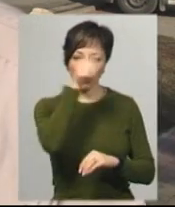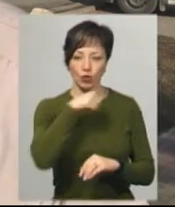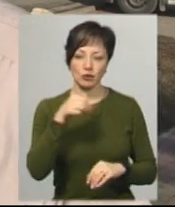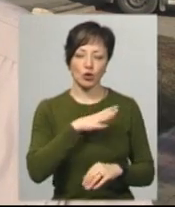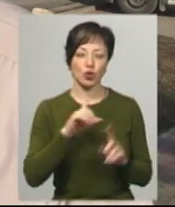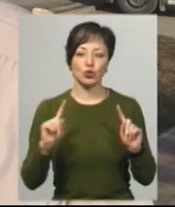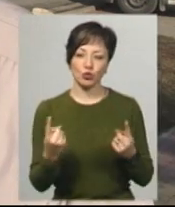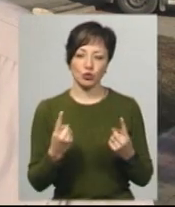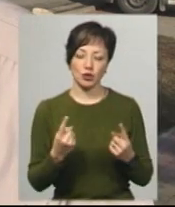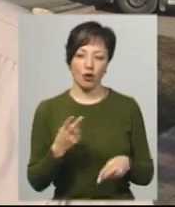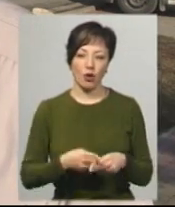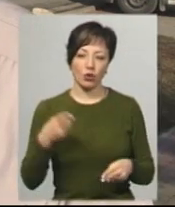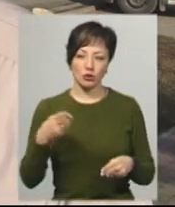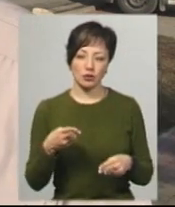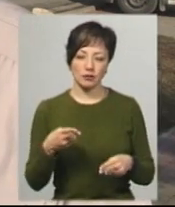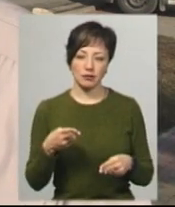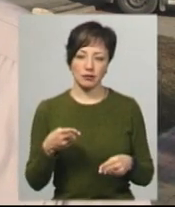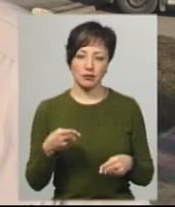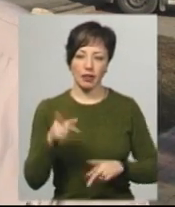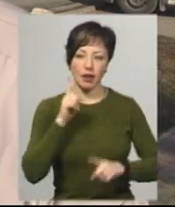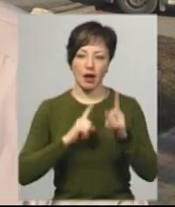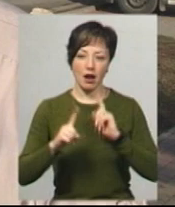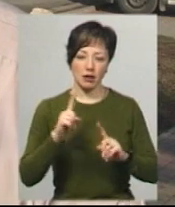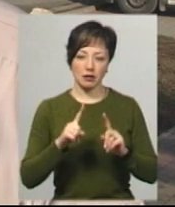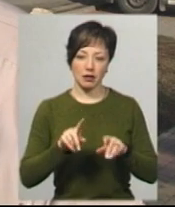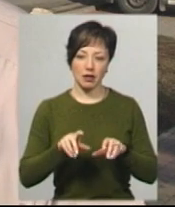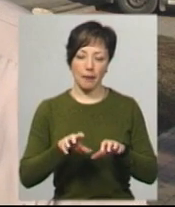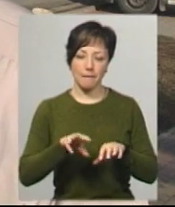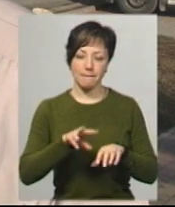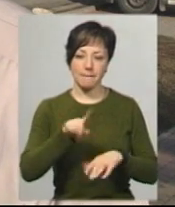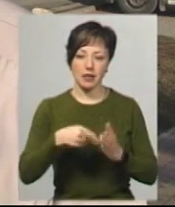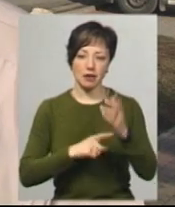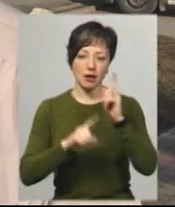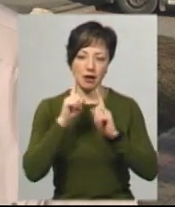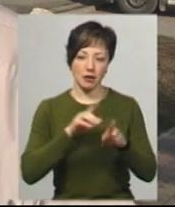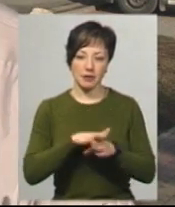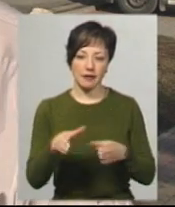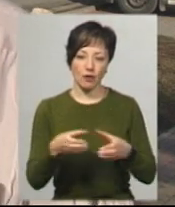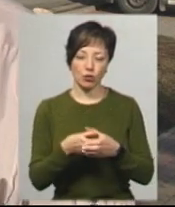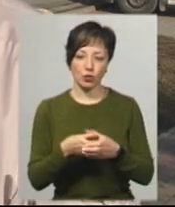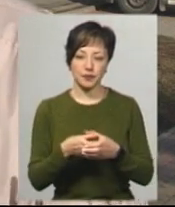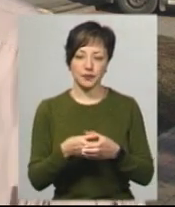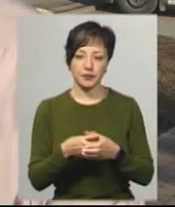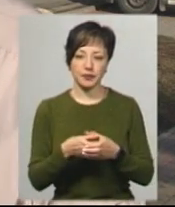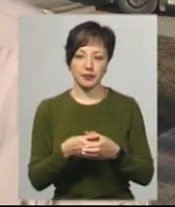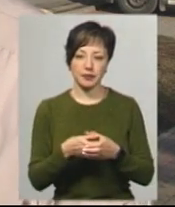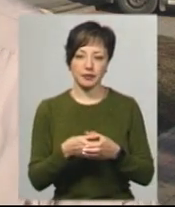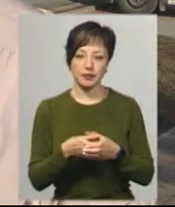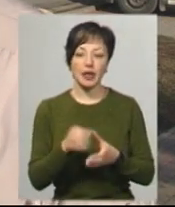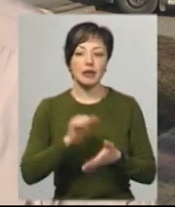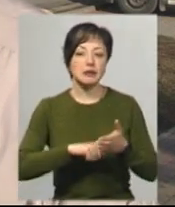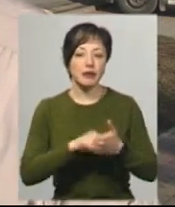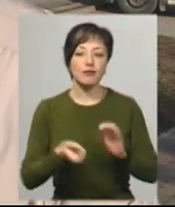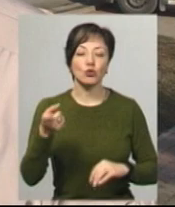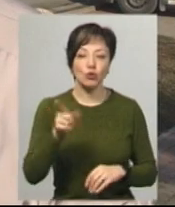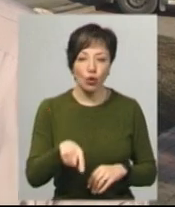була дуже гостра нарада в мерії, тоді була міська рада, міськвиконком називалась, з приводу того,